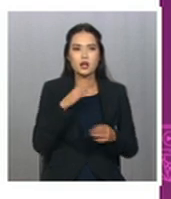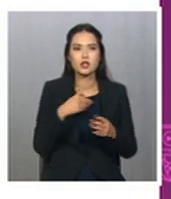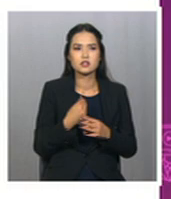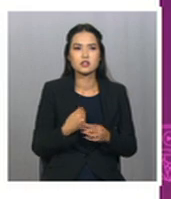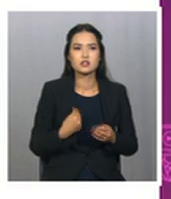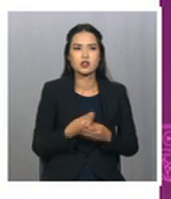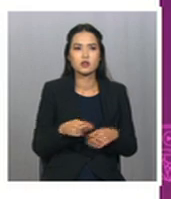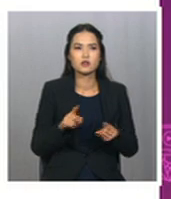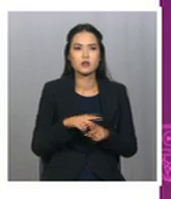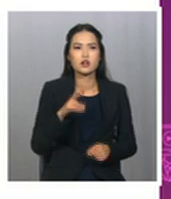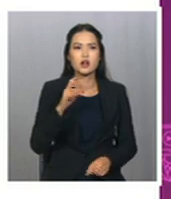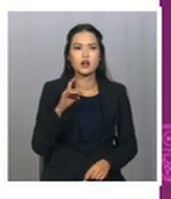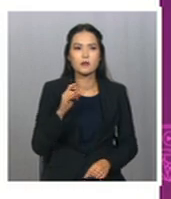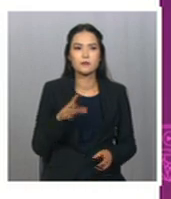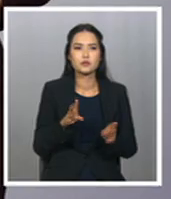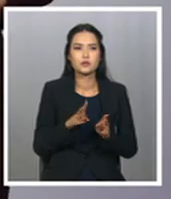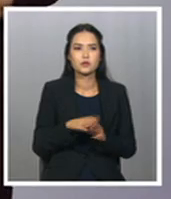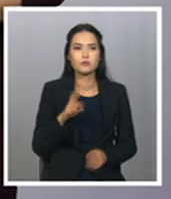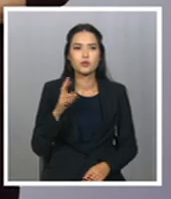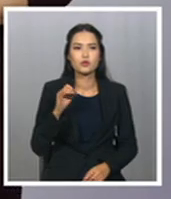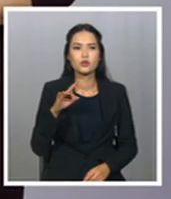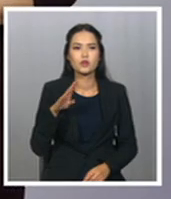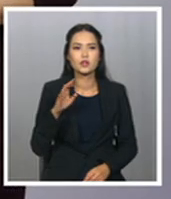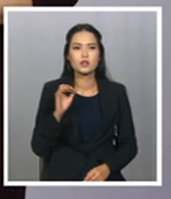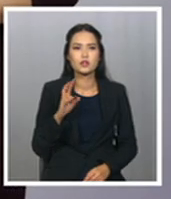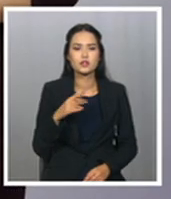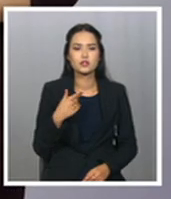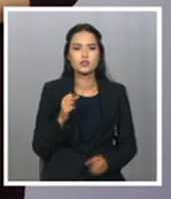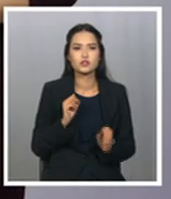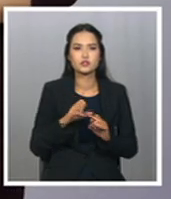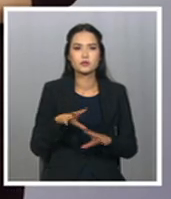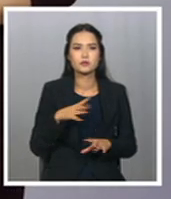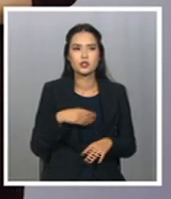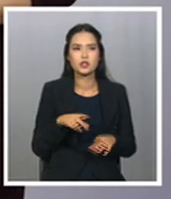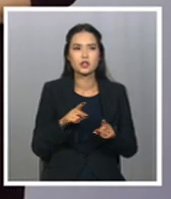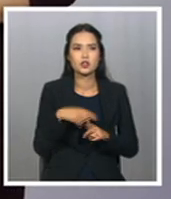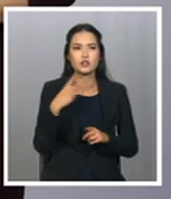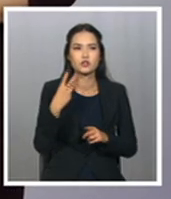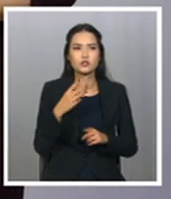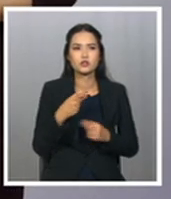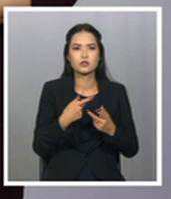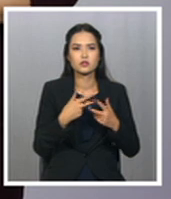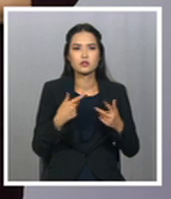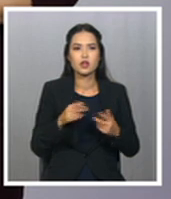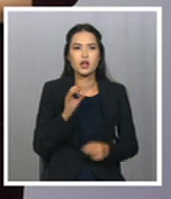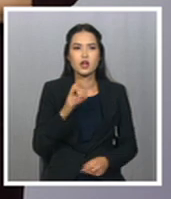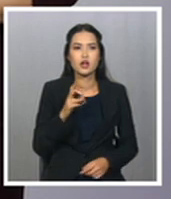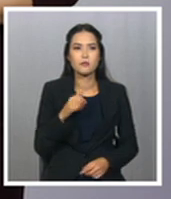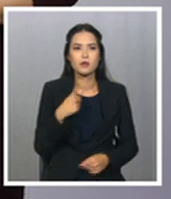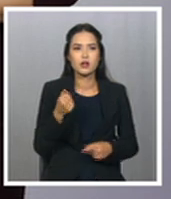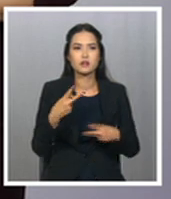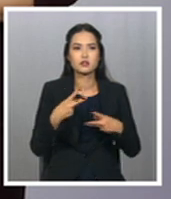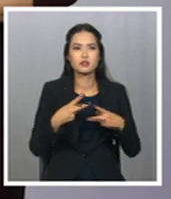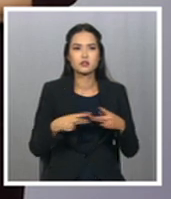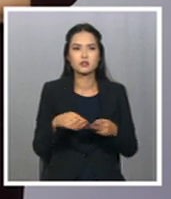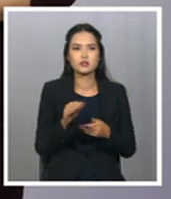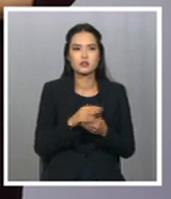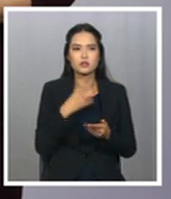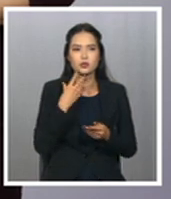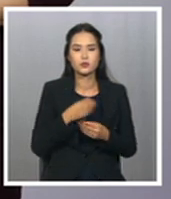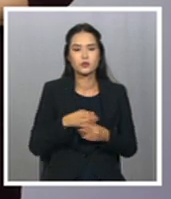енді Сүйіндікке жіберді. Осы үш үзіндідегі Абай бейнесіне талдау жасап, өз